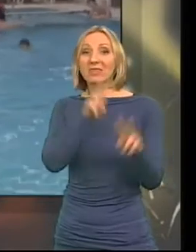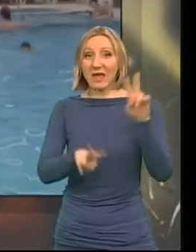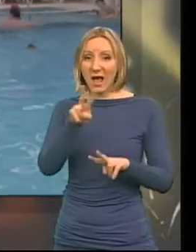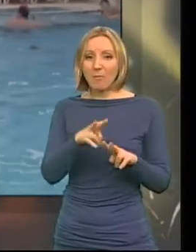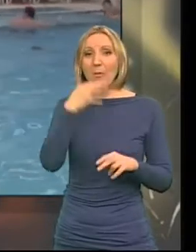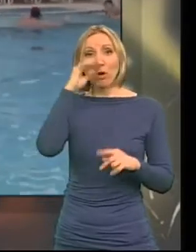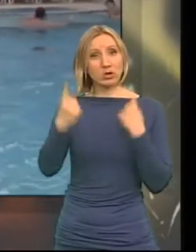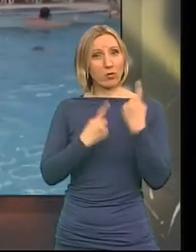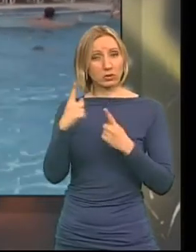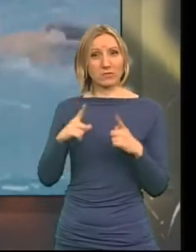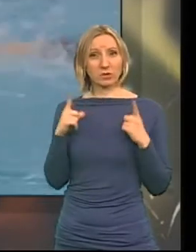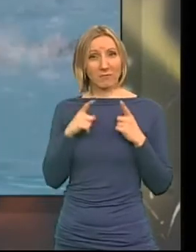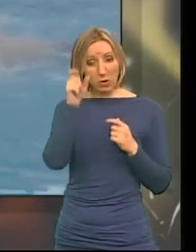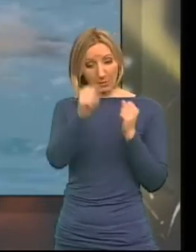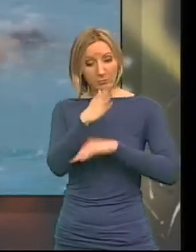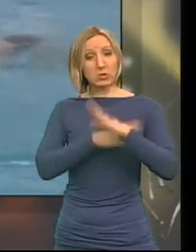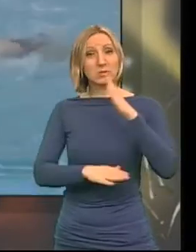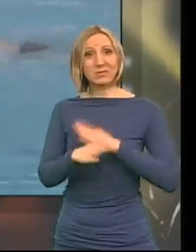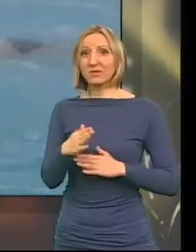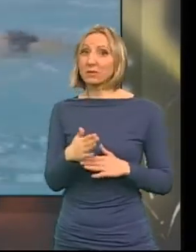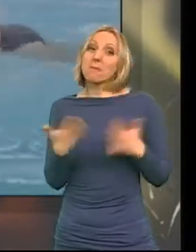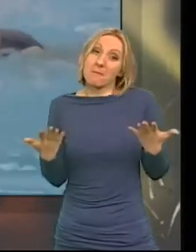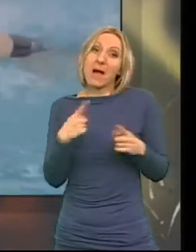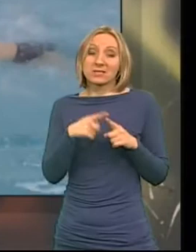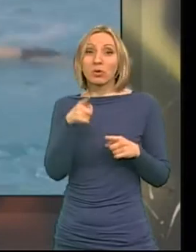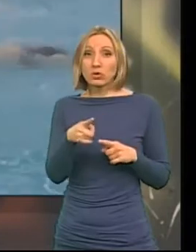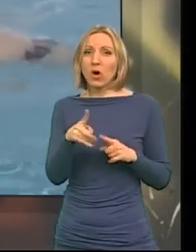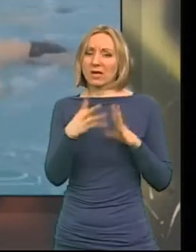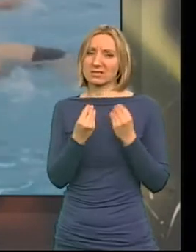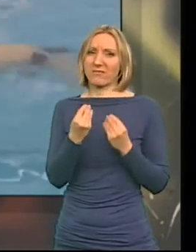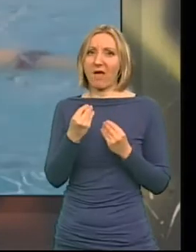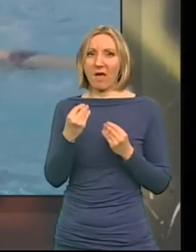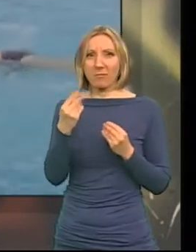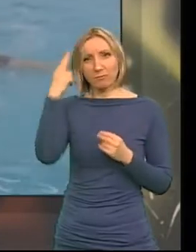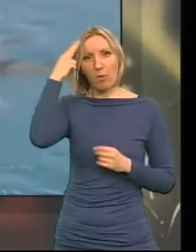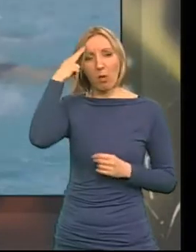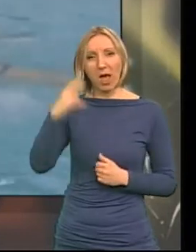uslove života osoba sa invaliditetom, pa je zato sve popularnija.